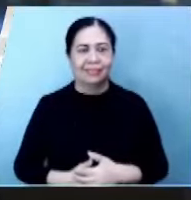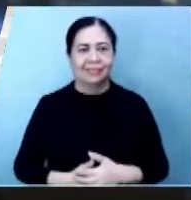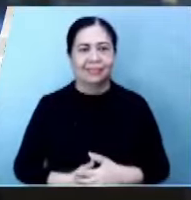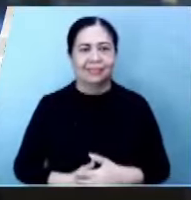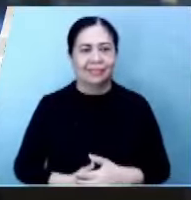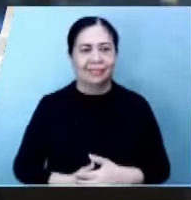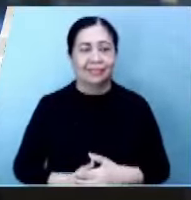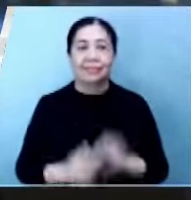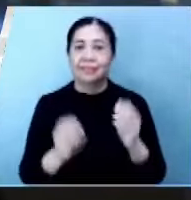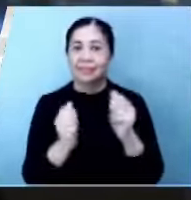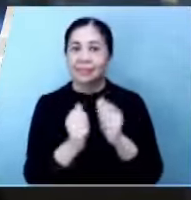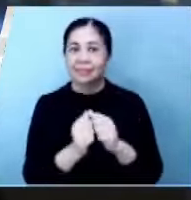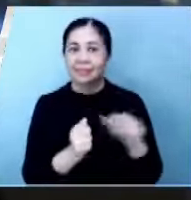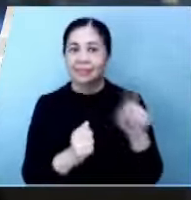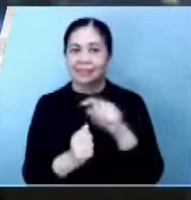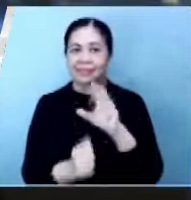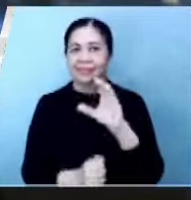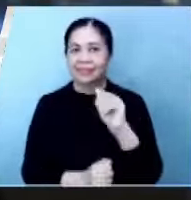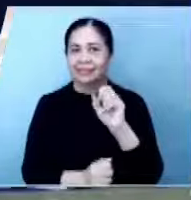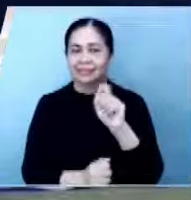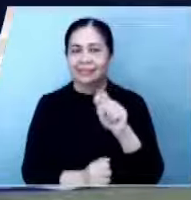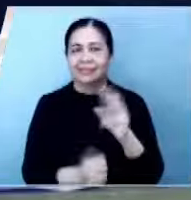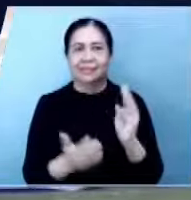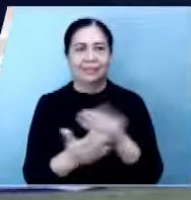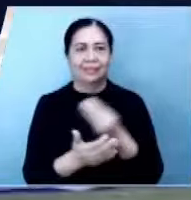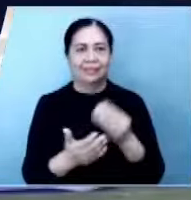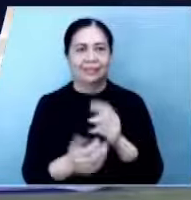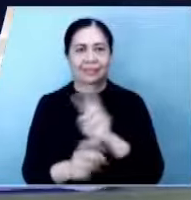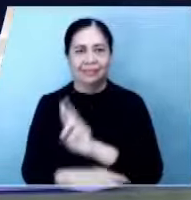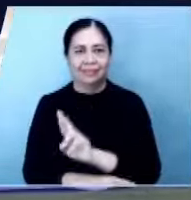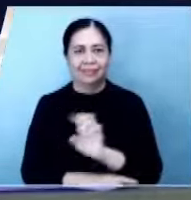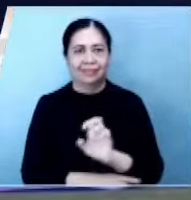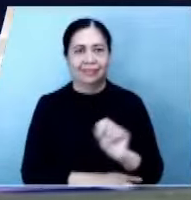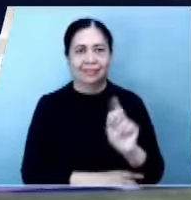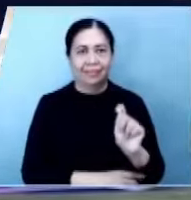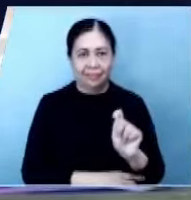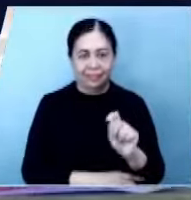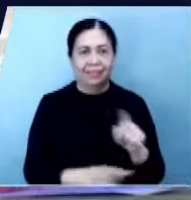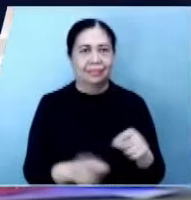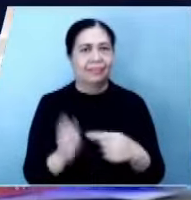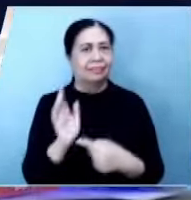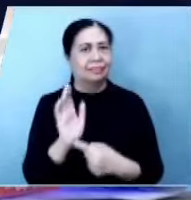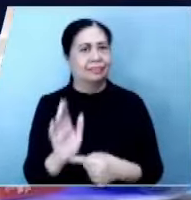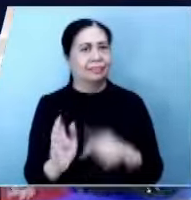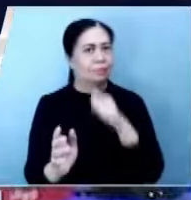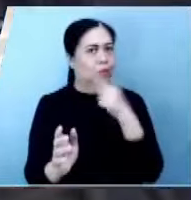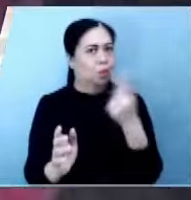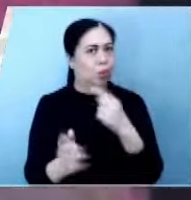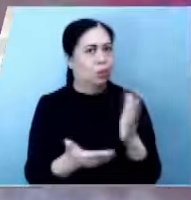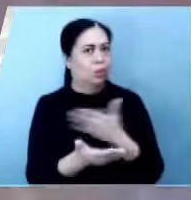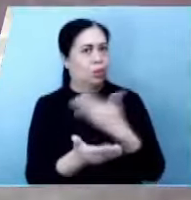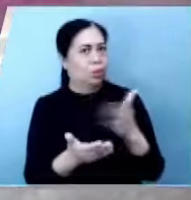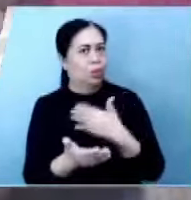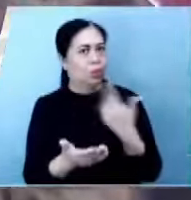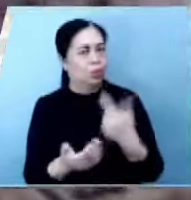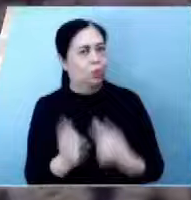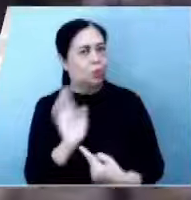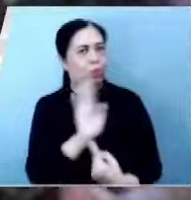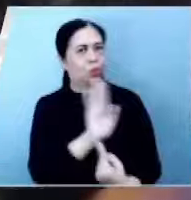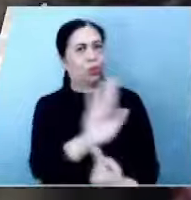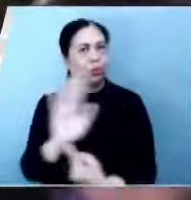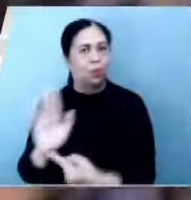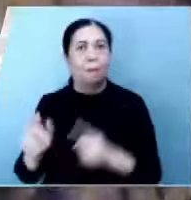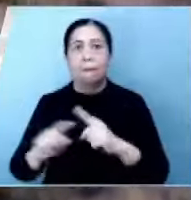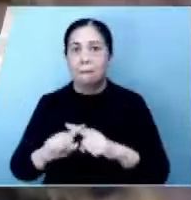Kabilang sila sa cast ng musical na Rent, kung saan di lang pagkanta ang nasubok sa kanila, kundi pati na